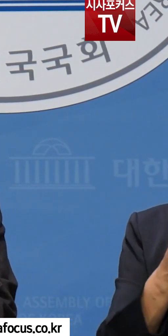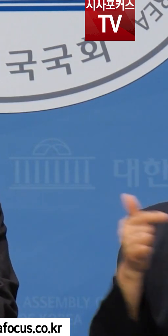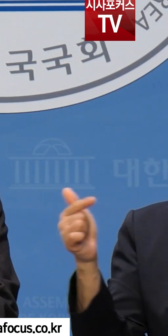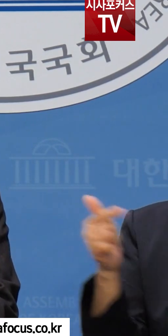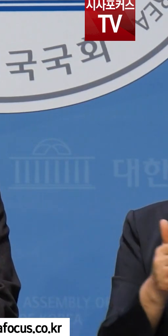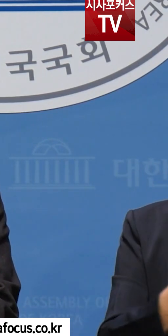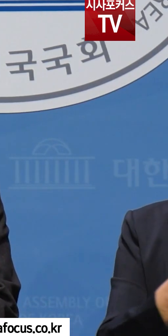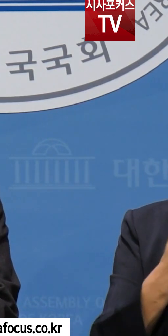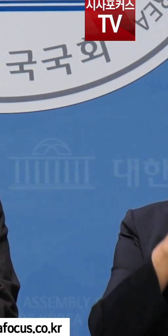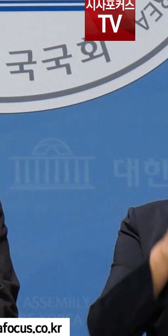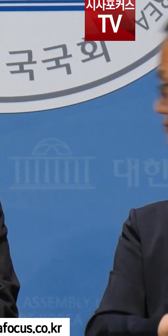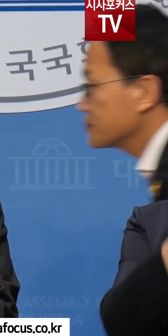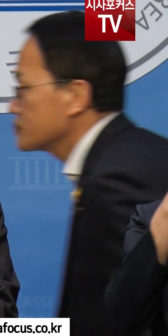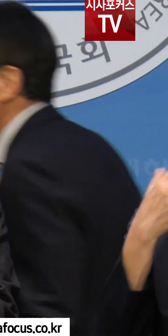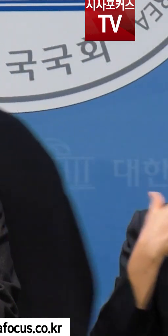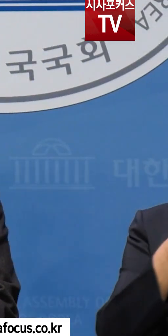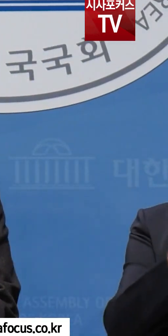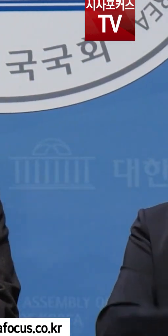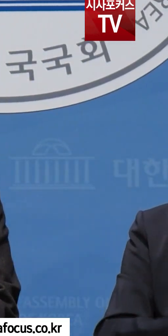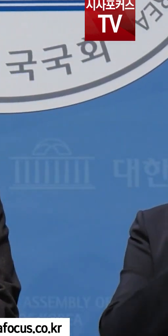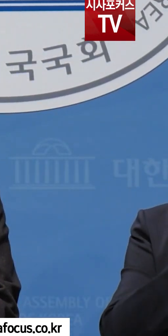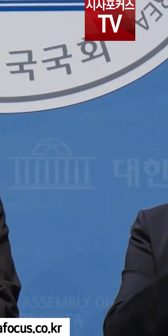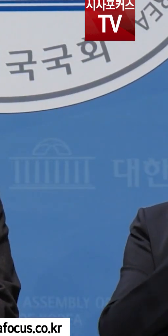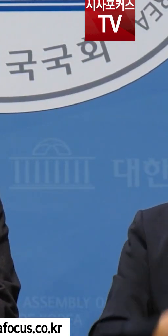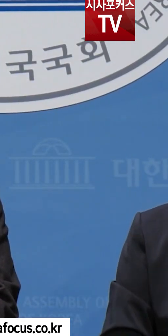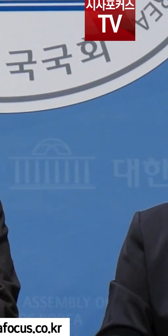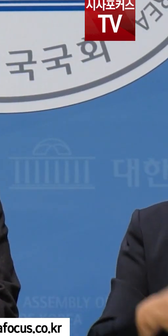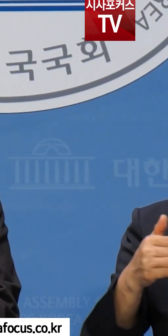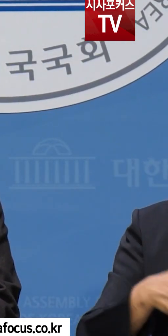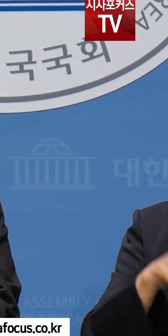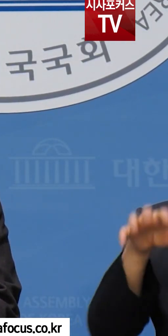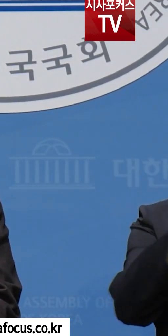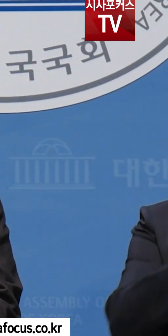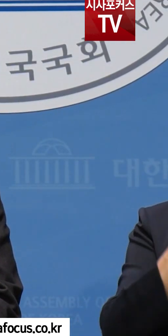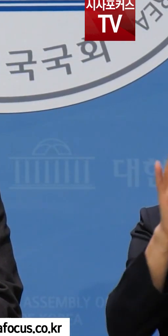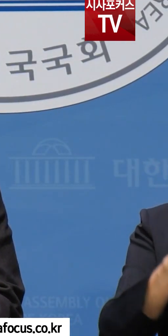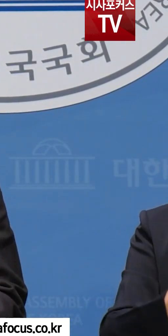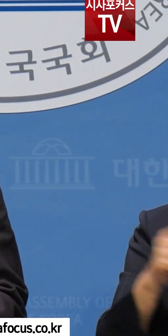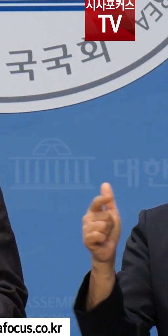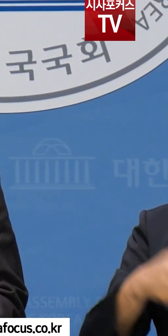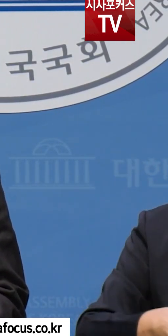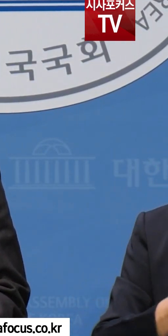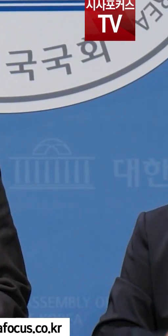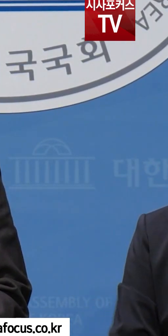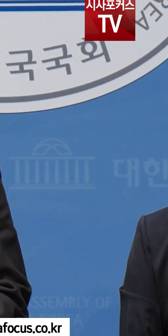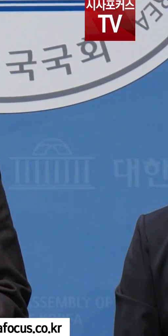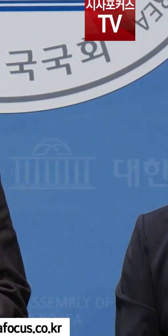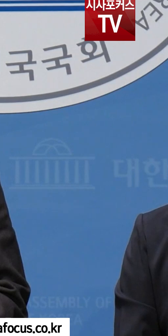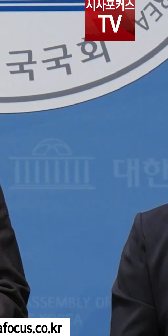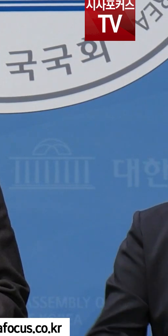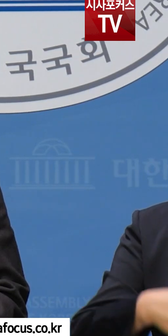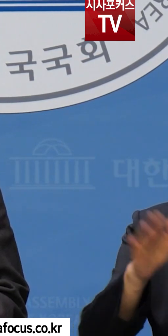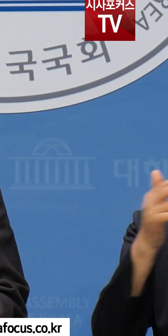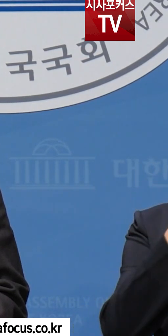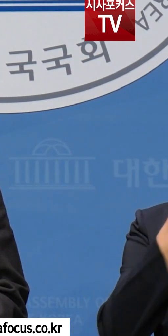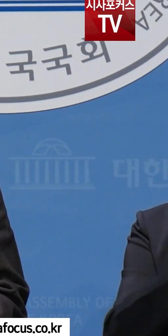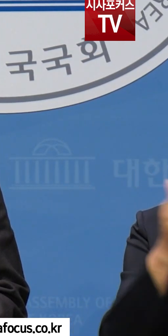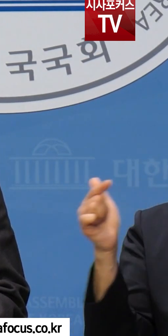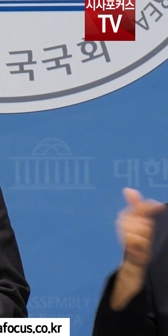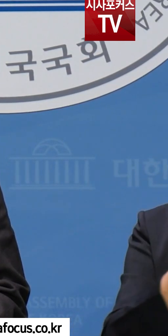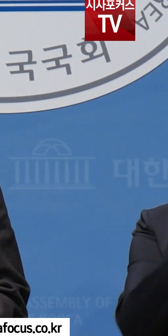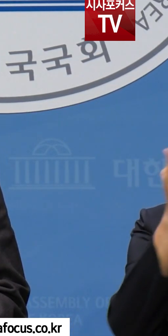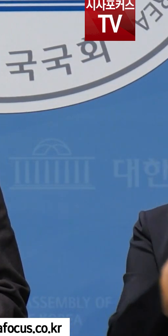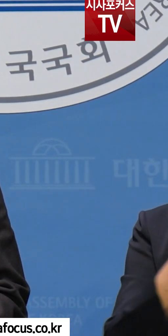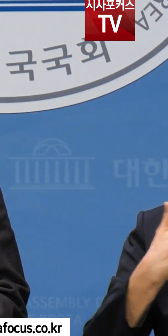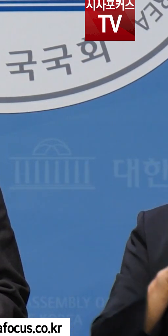것이 윤석열 정부의 기조라 하더라도 필요한 곳에는 재정을 늘려야 합니다. 불필요한 부분은 줄이고